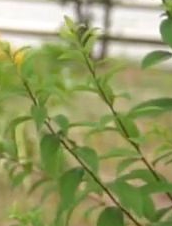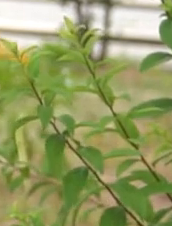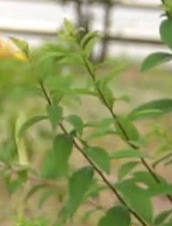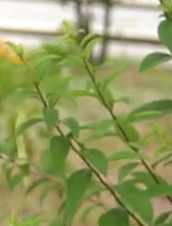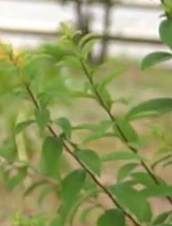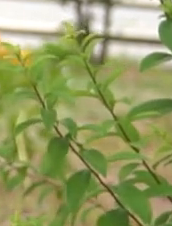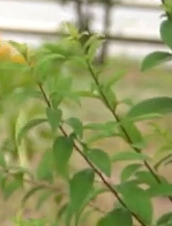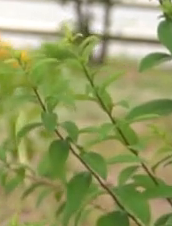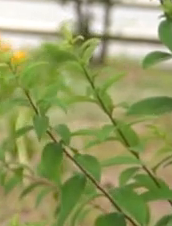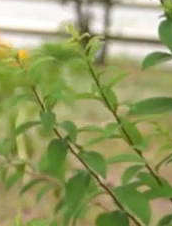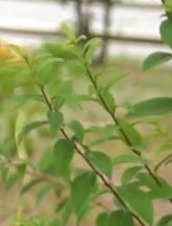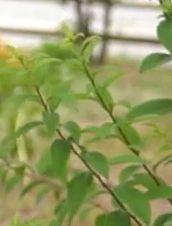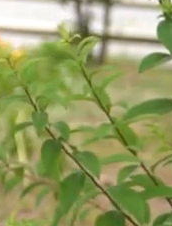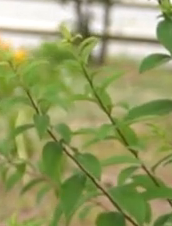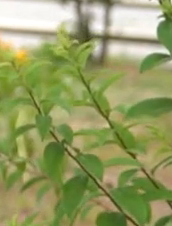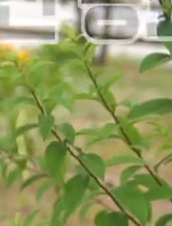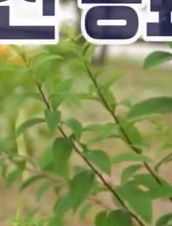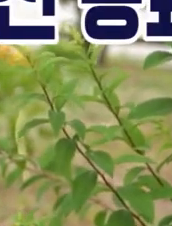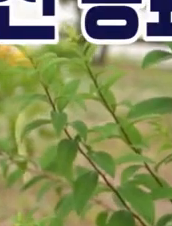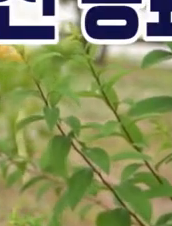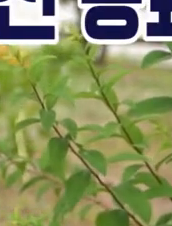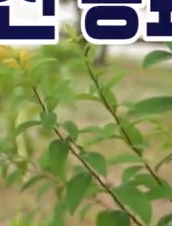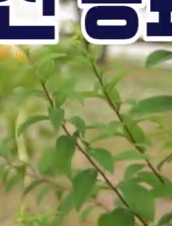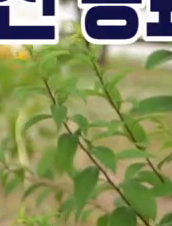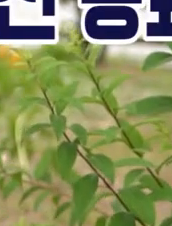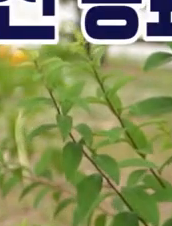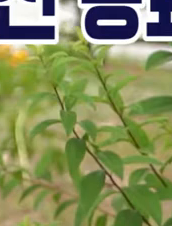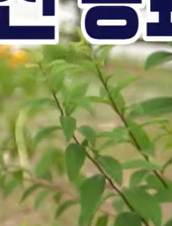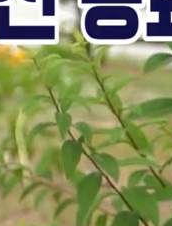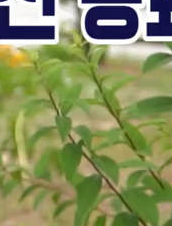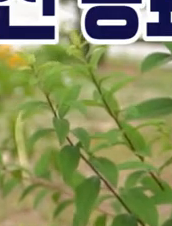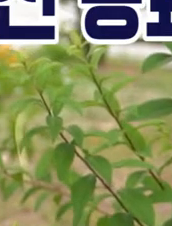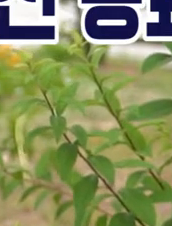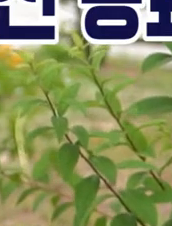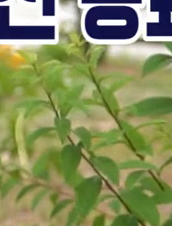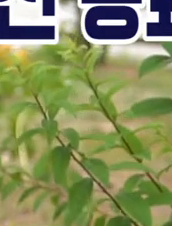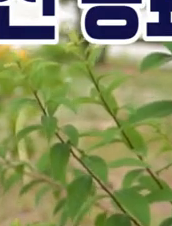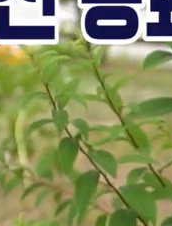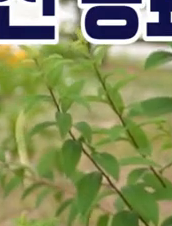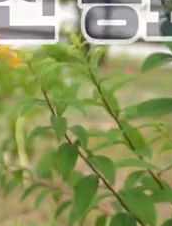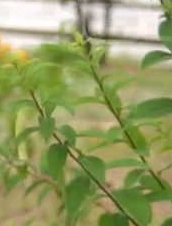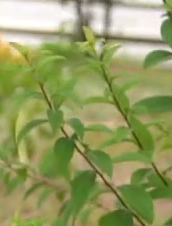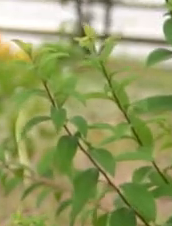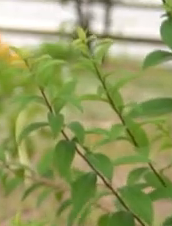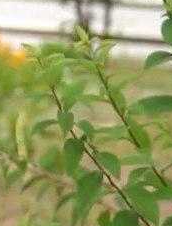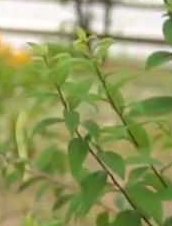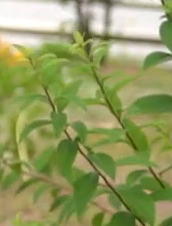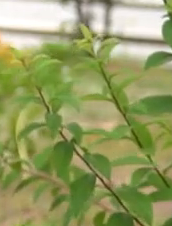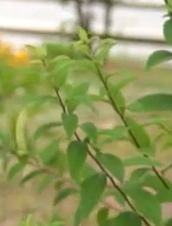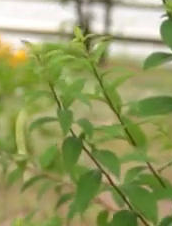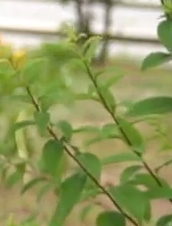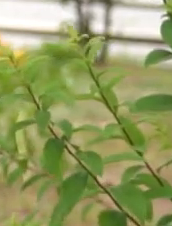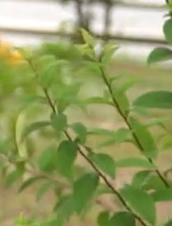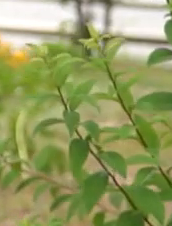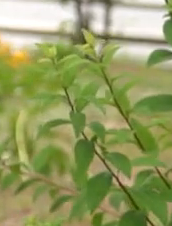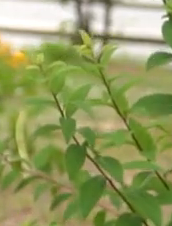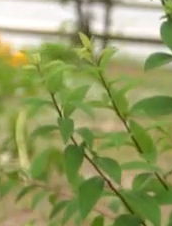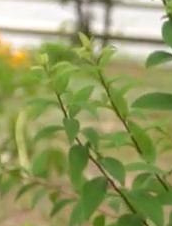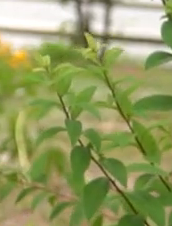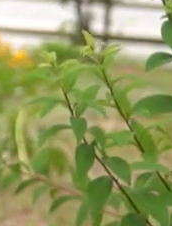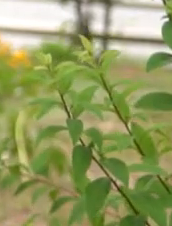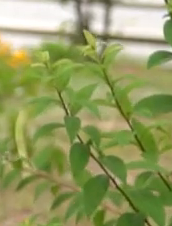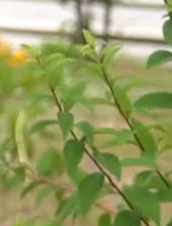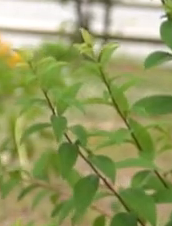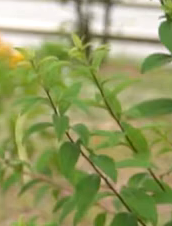오는 8일부터 서울시 승용차요일제 혜택 이만 전 이 종료됩니다 앞으로는 자동차 운행을 줄여 온실가스와